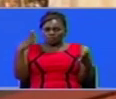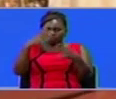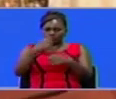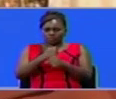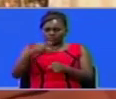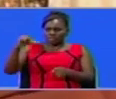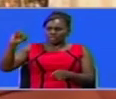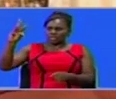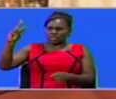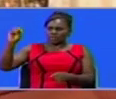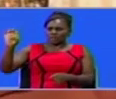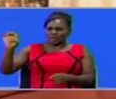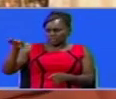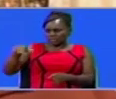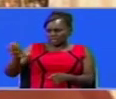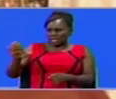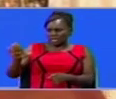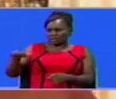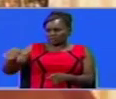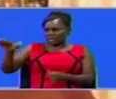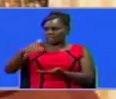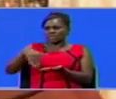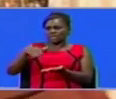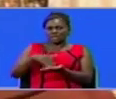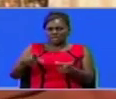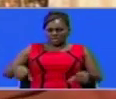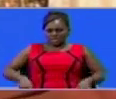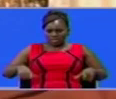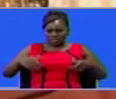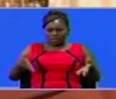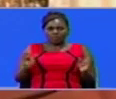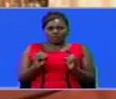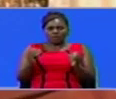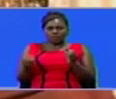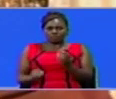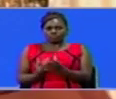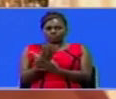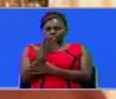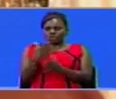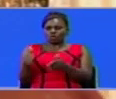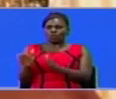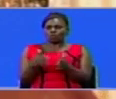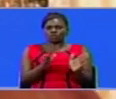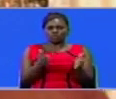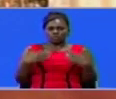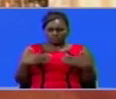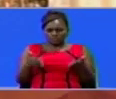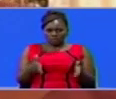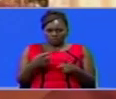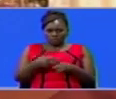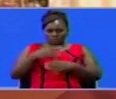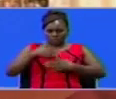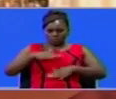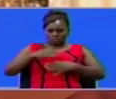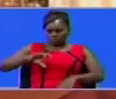kama Gema na wenyewe wako upande wa Central lakini hawaishi hapa. Ina create hiyo nafasi ya kwamba hata watu kutoka